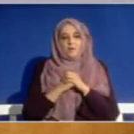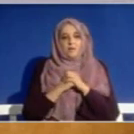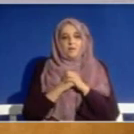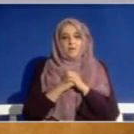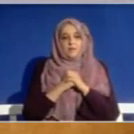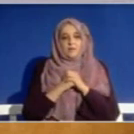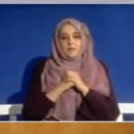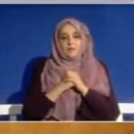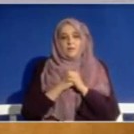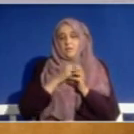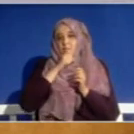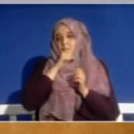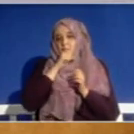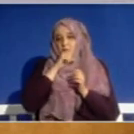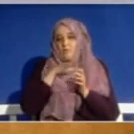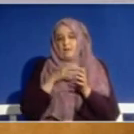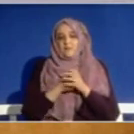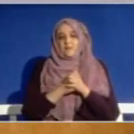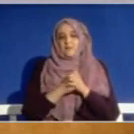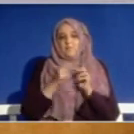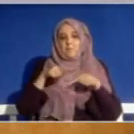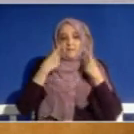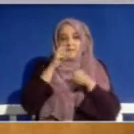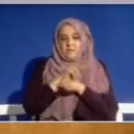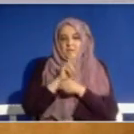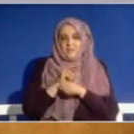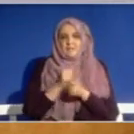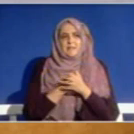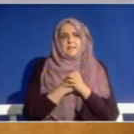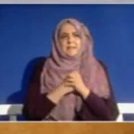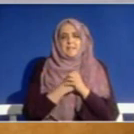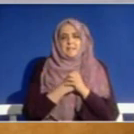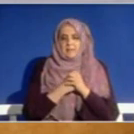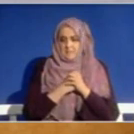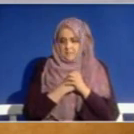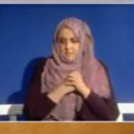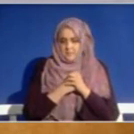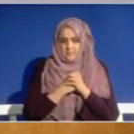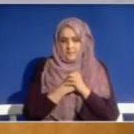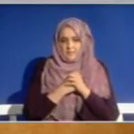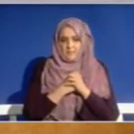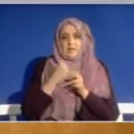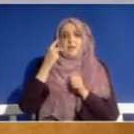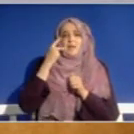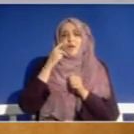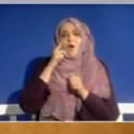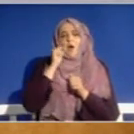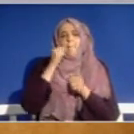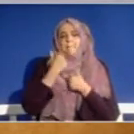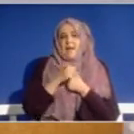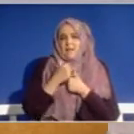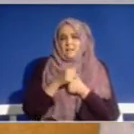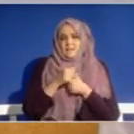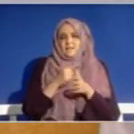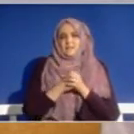شاب يعني مش كبير، وكان له أب، أبوه بجواره والرسول صلى